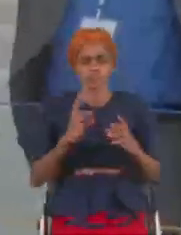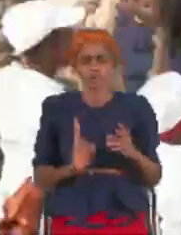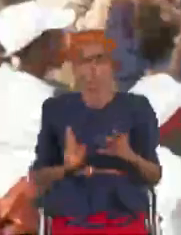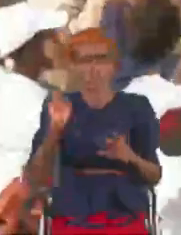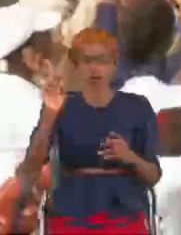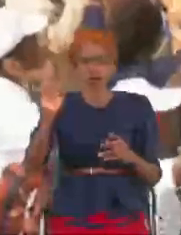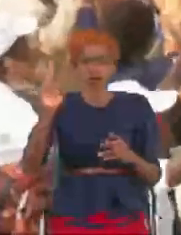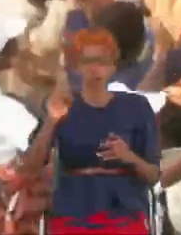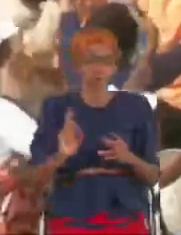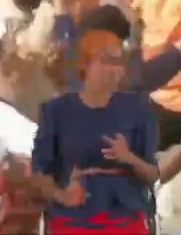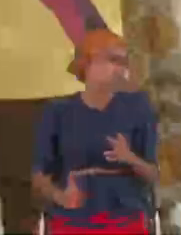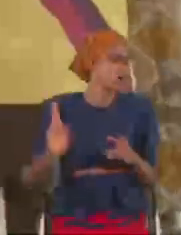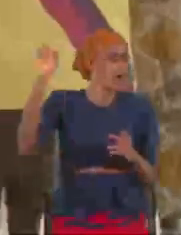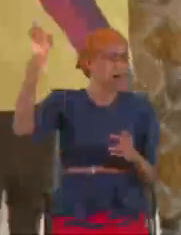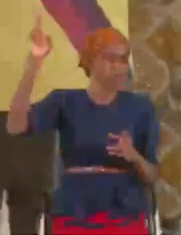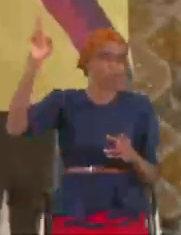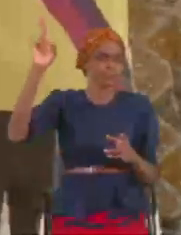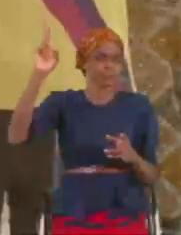nous